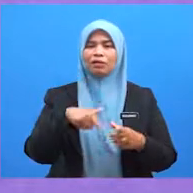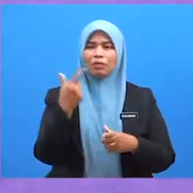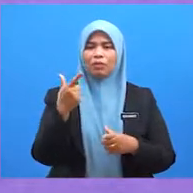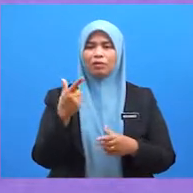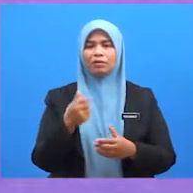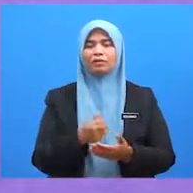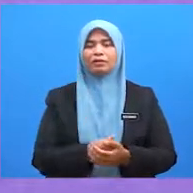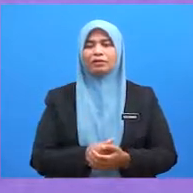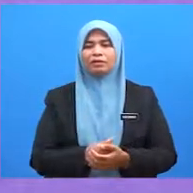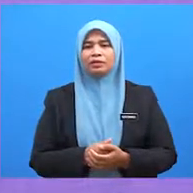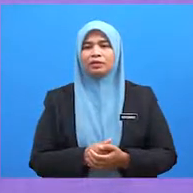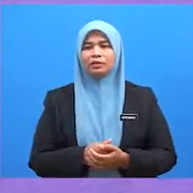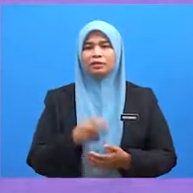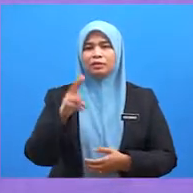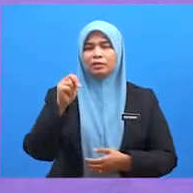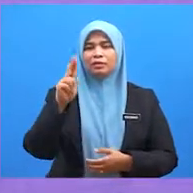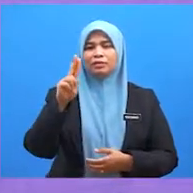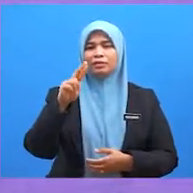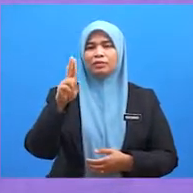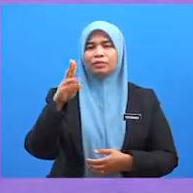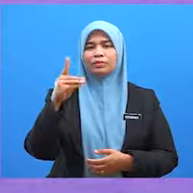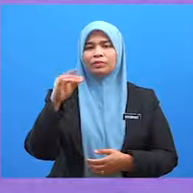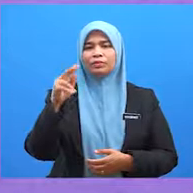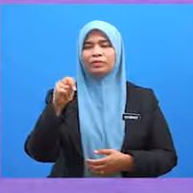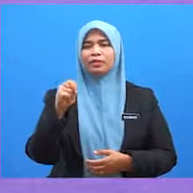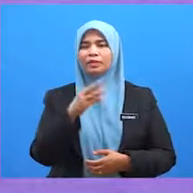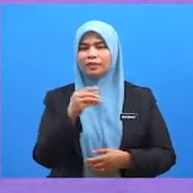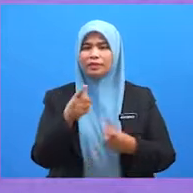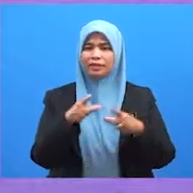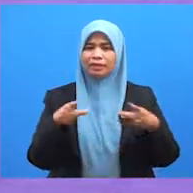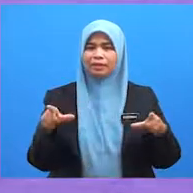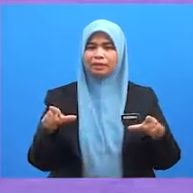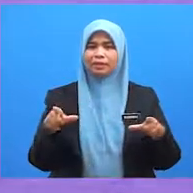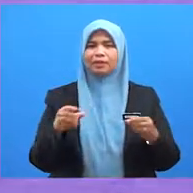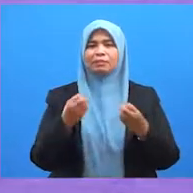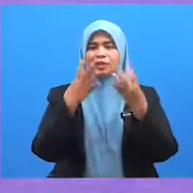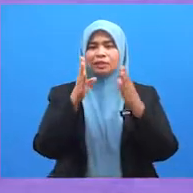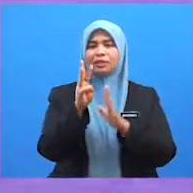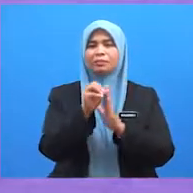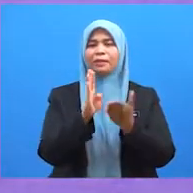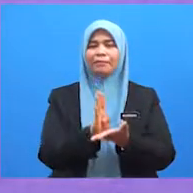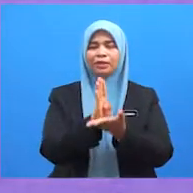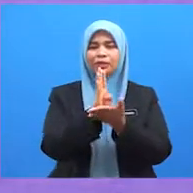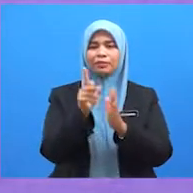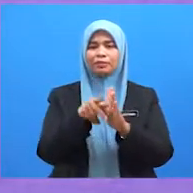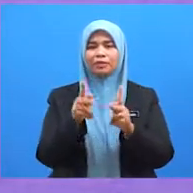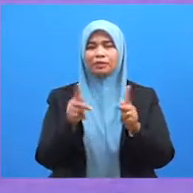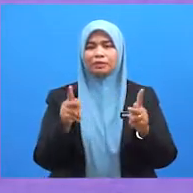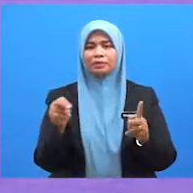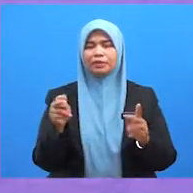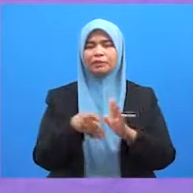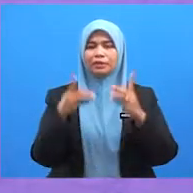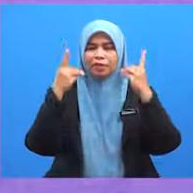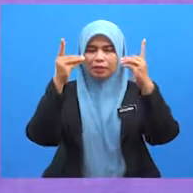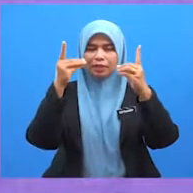Abdul Kadir, Nuruddin Al-Raniri dan sebagainya banyak membantu perkembangan